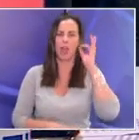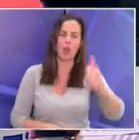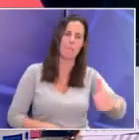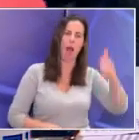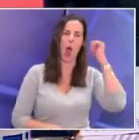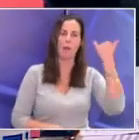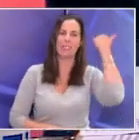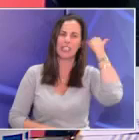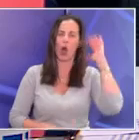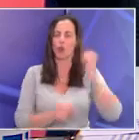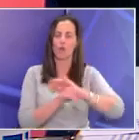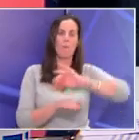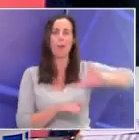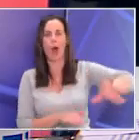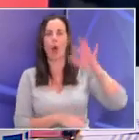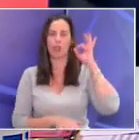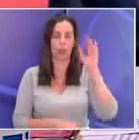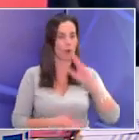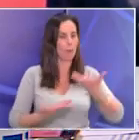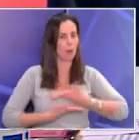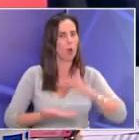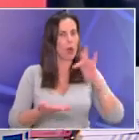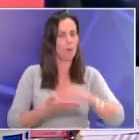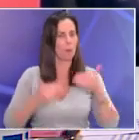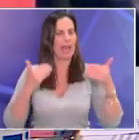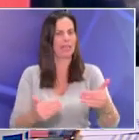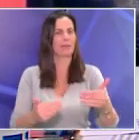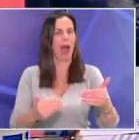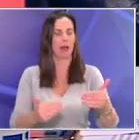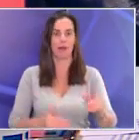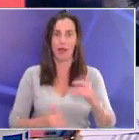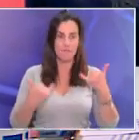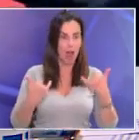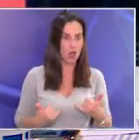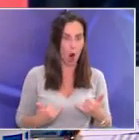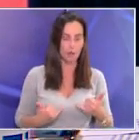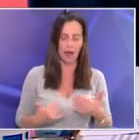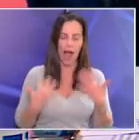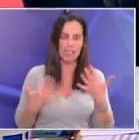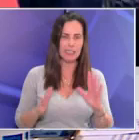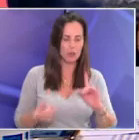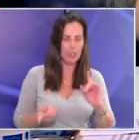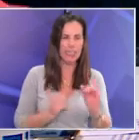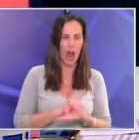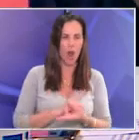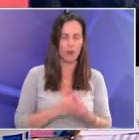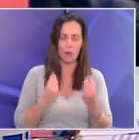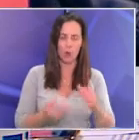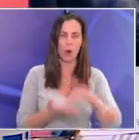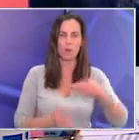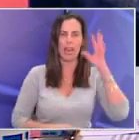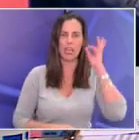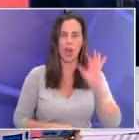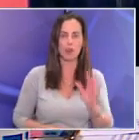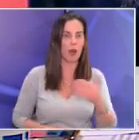מאחור, המזכירות, המתפעלות, אלה שעושות את הכל, אבל לא מקבלות את הקרדיט האמיתי. והיום, הסיפור הזה של התחלפות, הוא גם נותן במה יותר